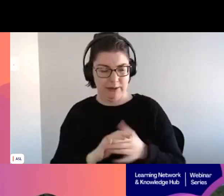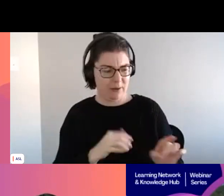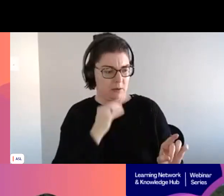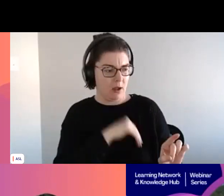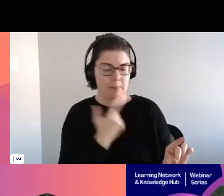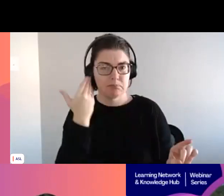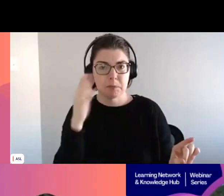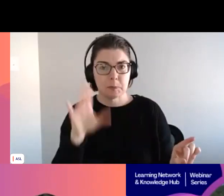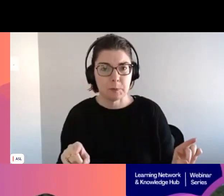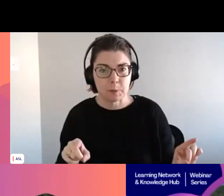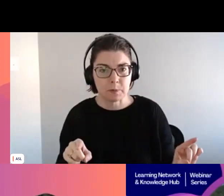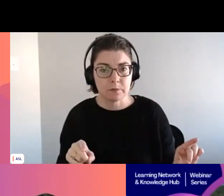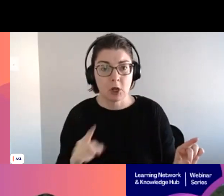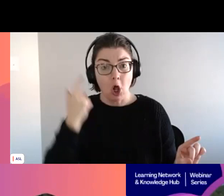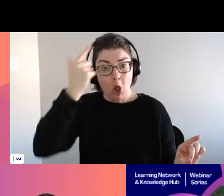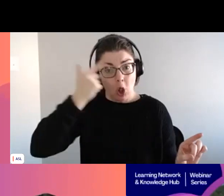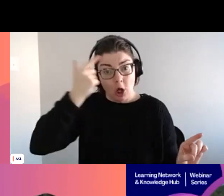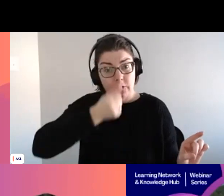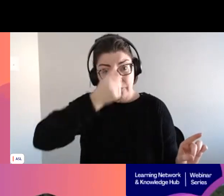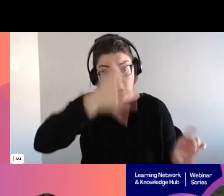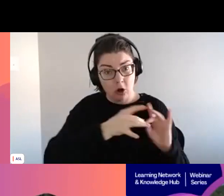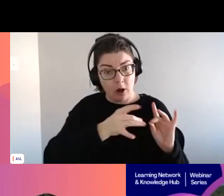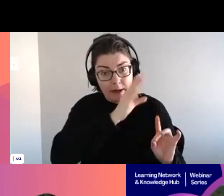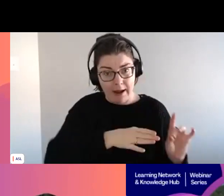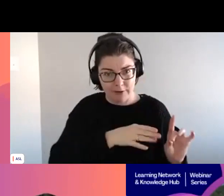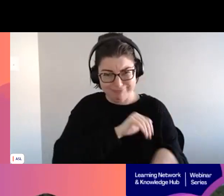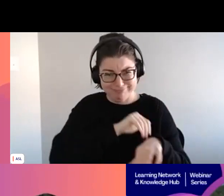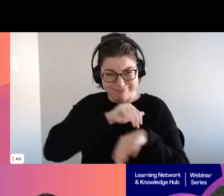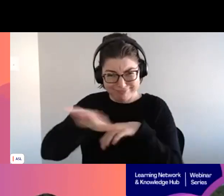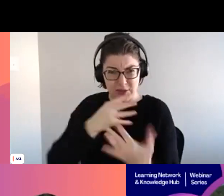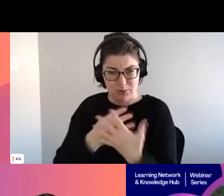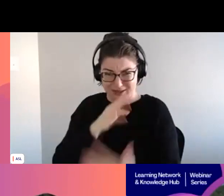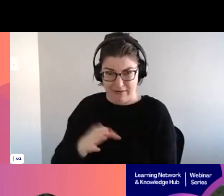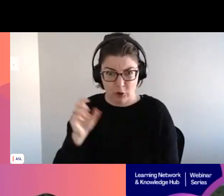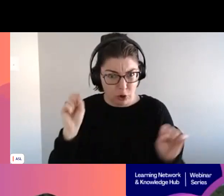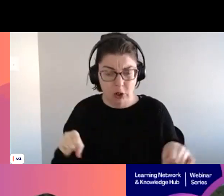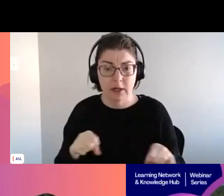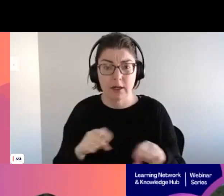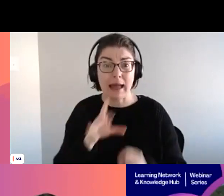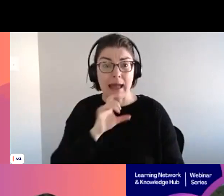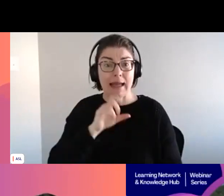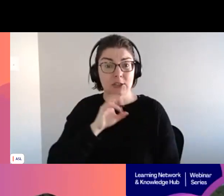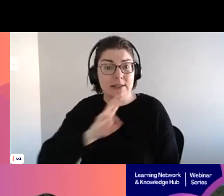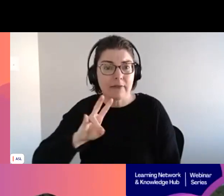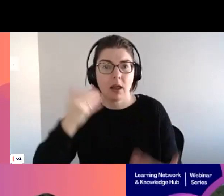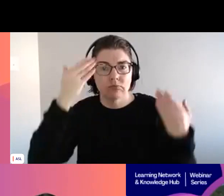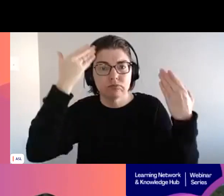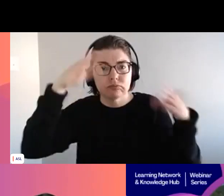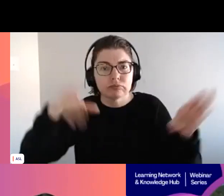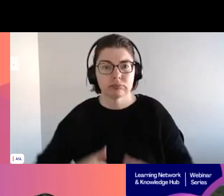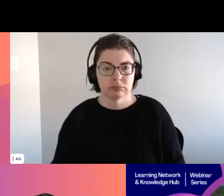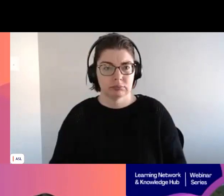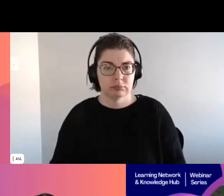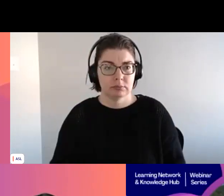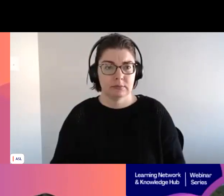donc russe les mensonges pendant bien des années il y a aucune logique derrière que mon père disait ben personne ne peut l'envoyer en prison pour